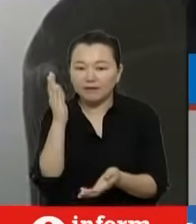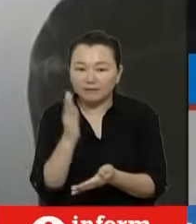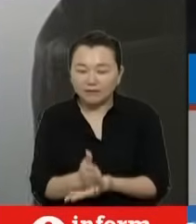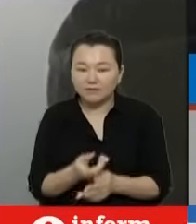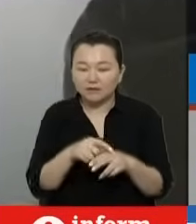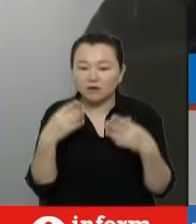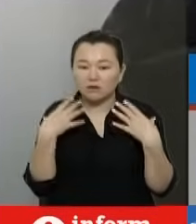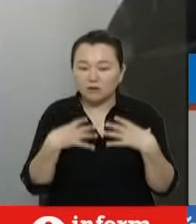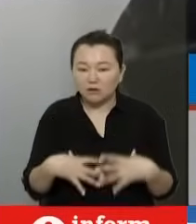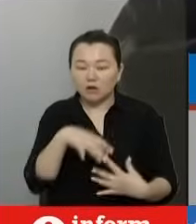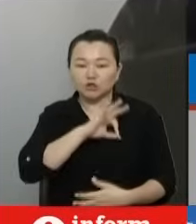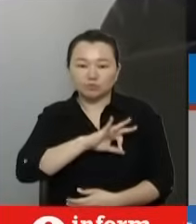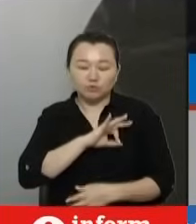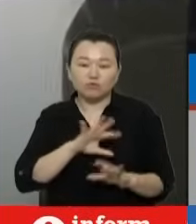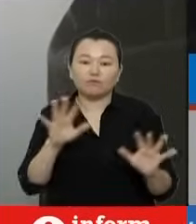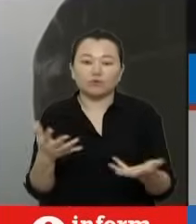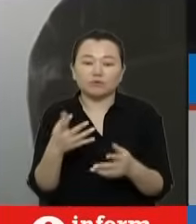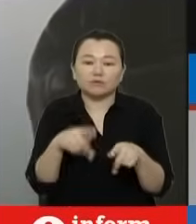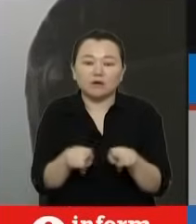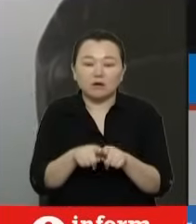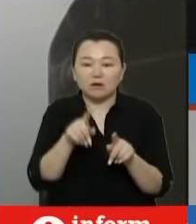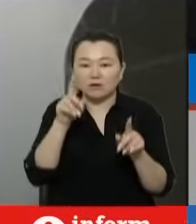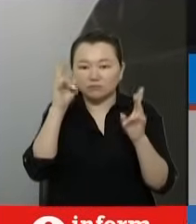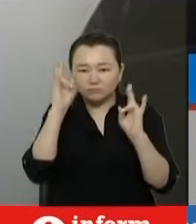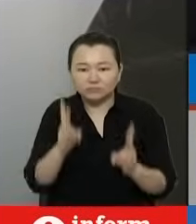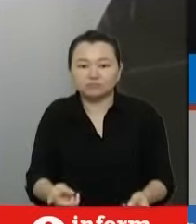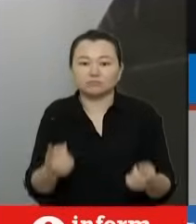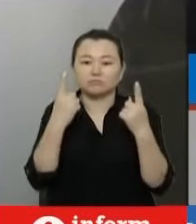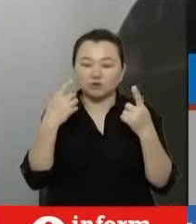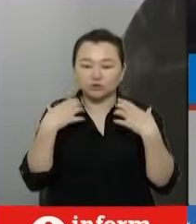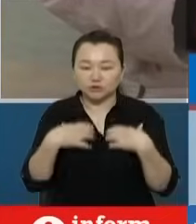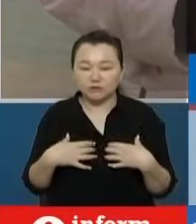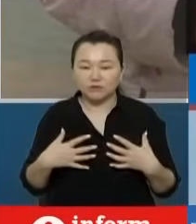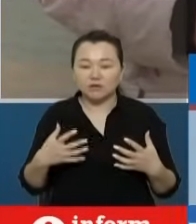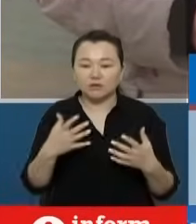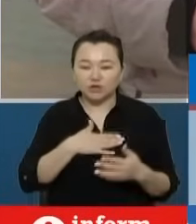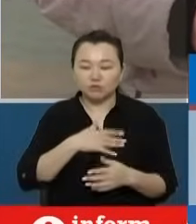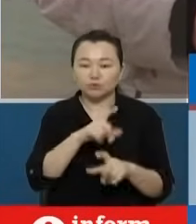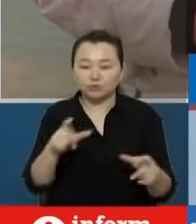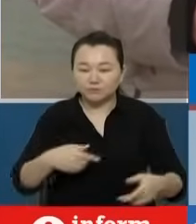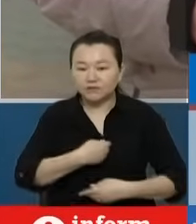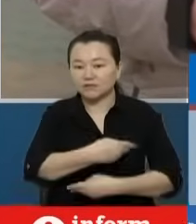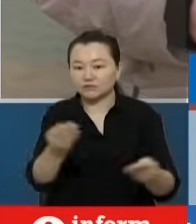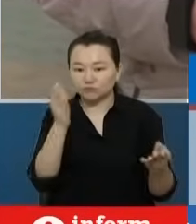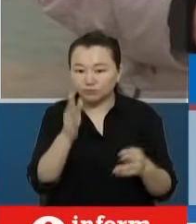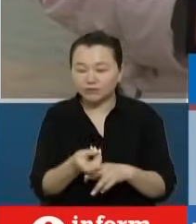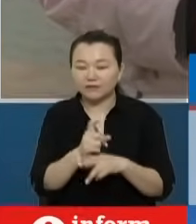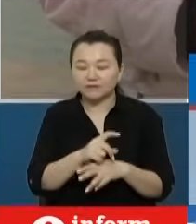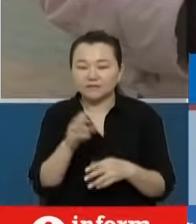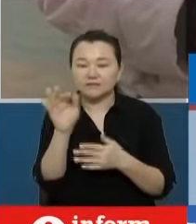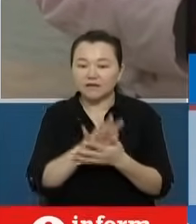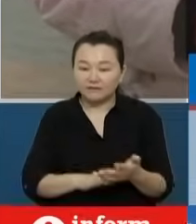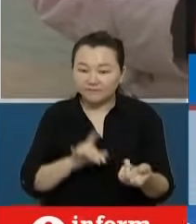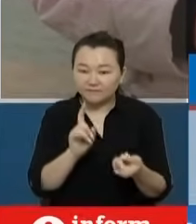эти жилеты, если вдруг у нас крайняя будет такая катастрофа, мы эти жилеты будем нашим людям раздавать. Собранное будет распределяться по заявкам